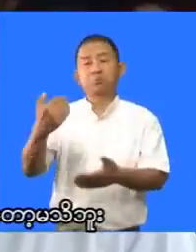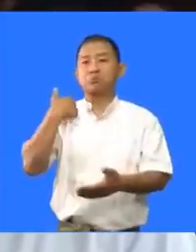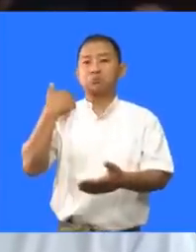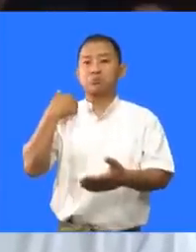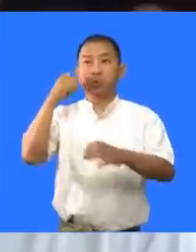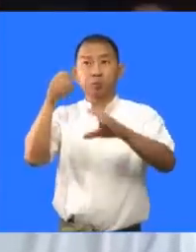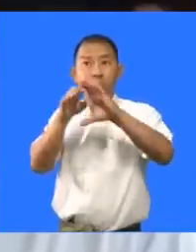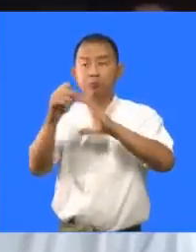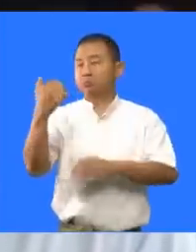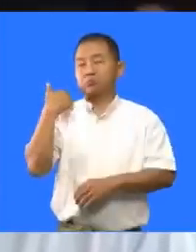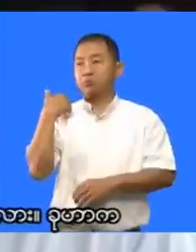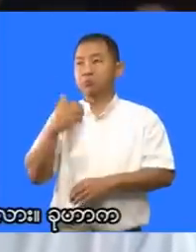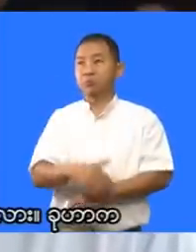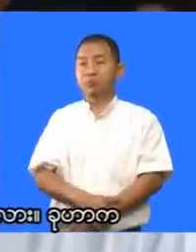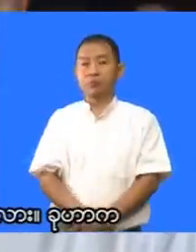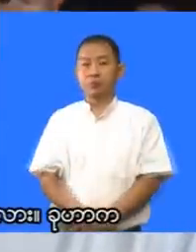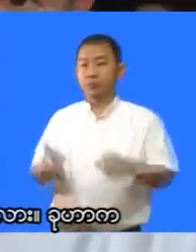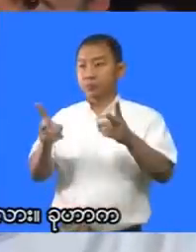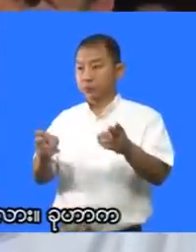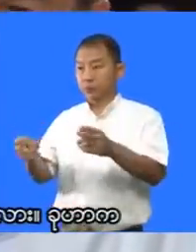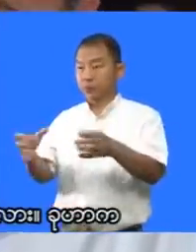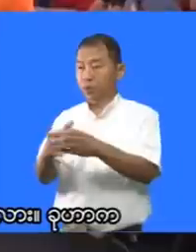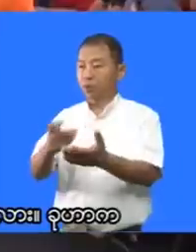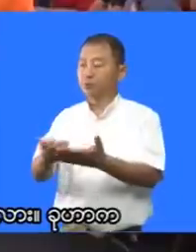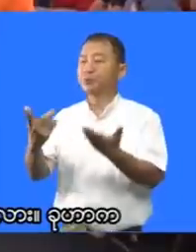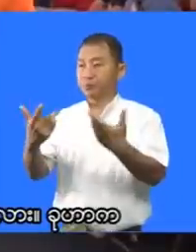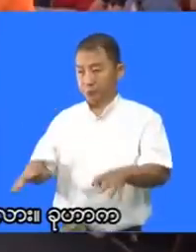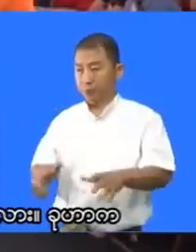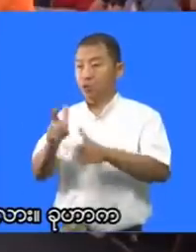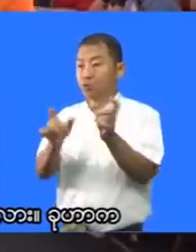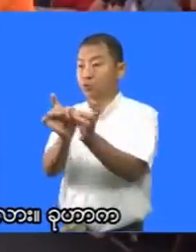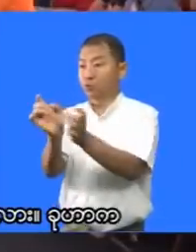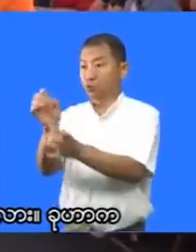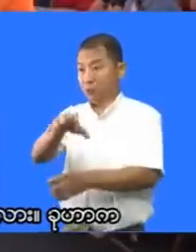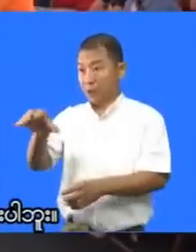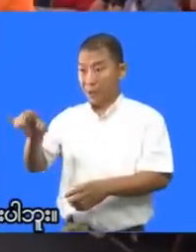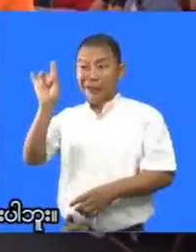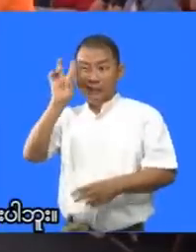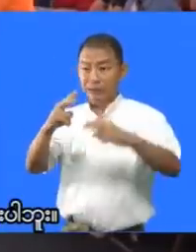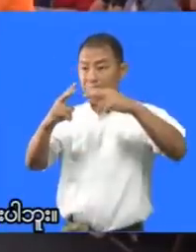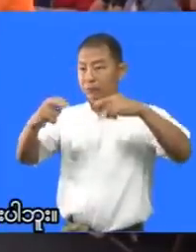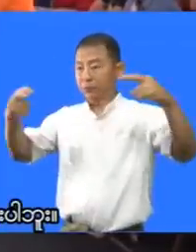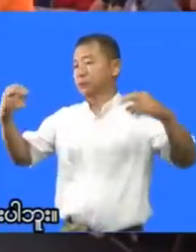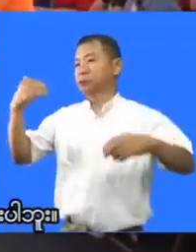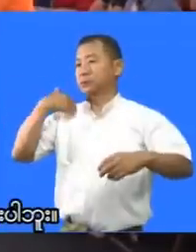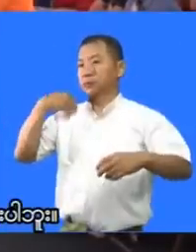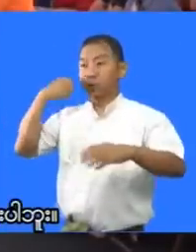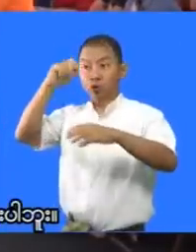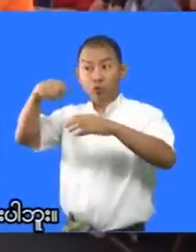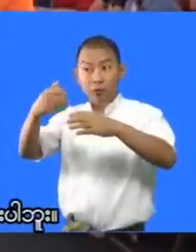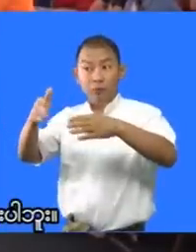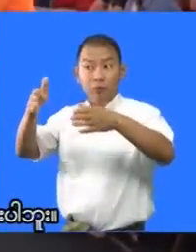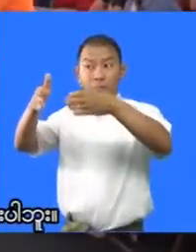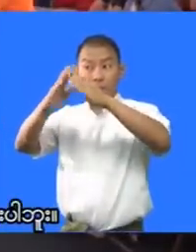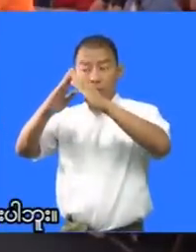ဖြစ်မဖြစ်တော့မသိဘူးရုံတင်လာတာတော့မတွေ့သေးပါဘူးခင်ဗျ ဟုတ် sensor pass ဖြစ်ပါရဲ့ဟိုကြောက်စိမ့်ကပါနေလာပါဘုရားညာကျွန်တော်တို့တိုင်းရင်းသားတကယ်နေတွေမှာကျွန်တော်တို့ဒီ